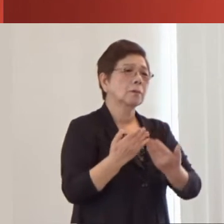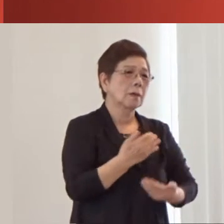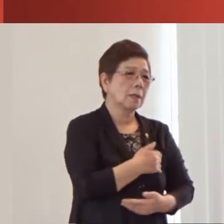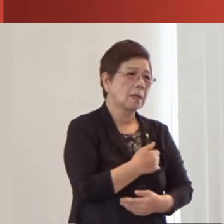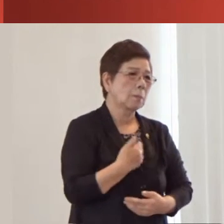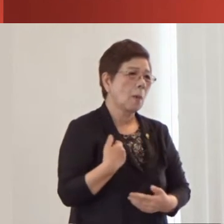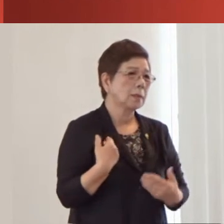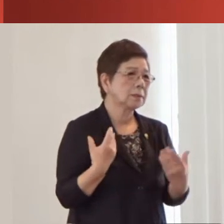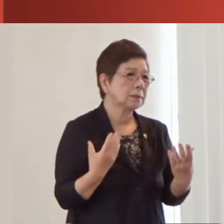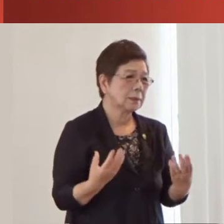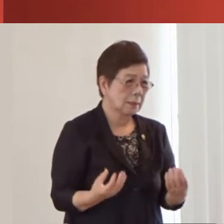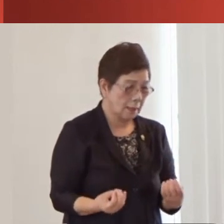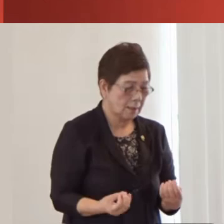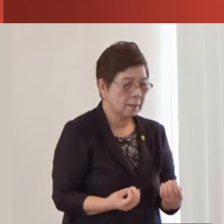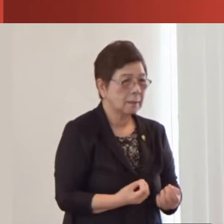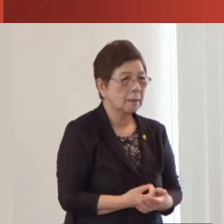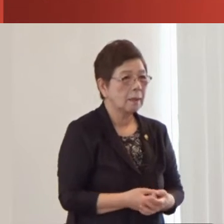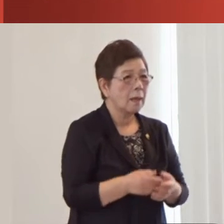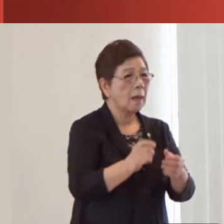永遠の命は何でしょうか。